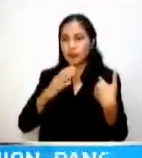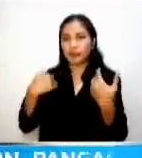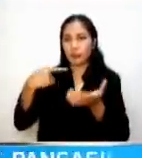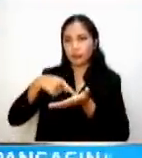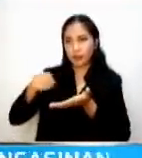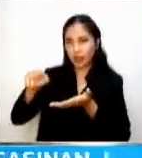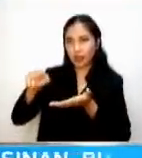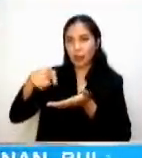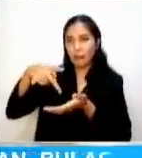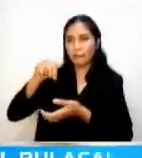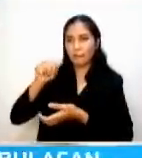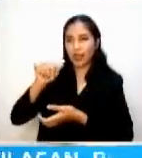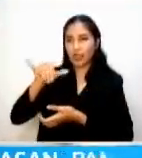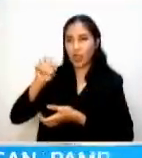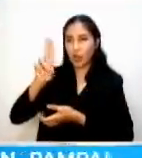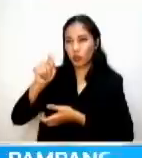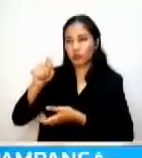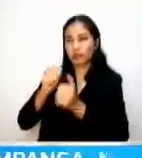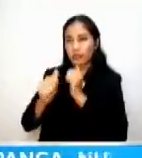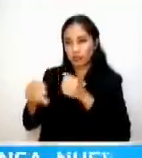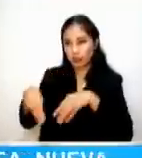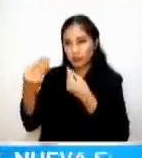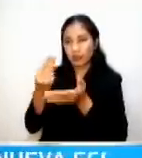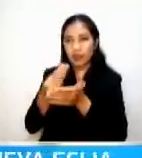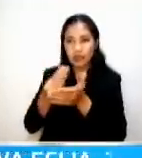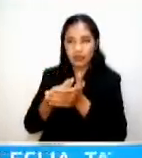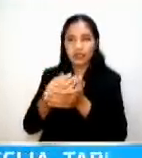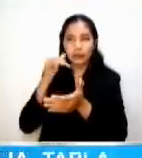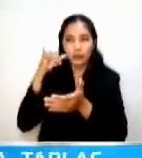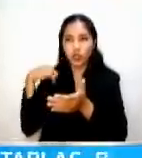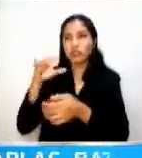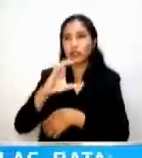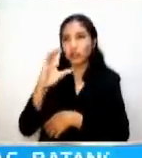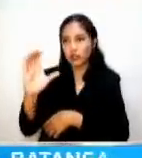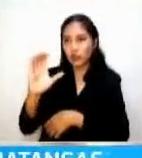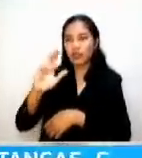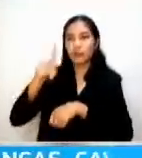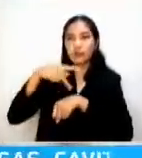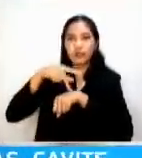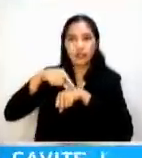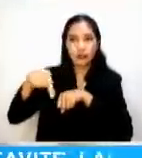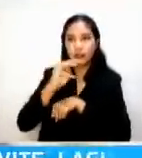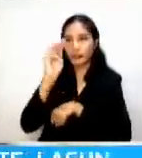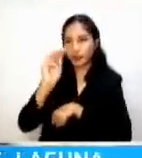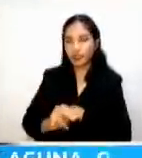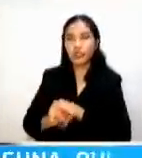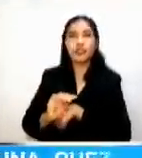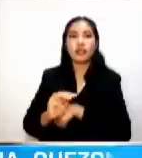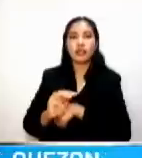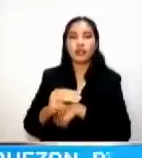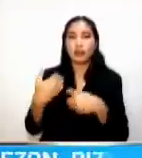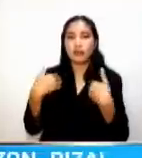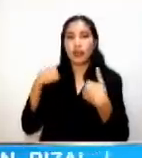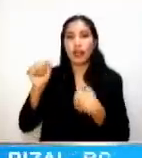units kahapon. Yan po yung sa Caloocan, sa Parañaque, sa Manila, gayon din po sa Antipolo at sa